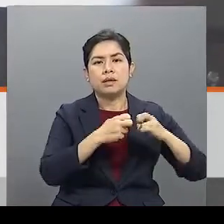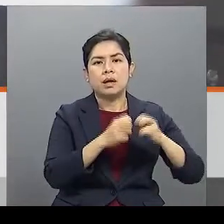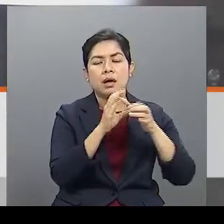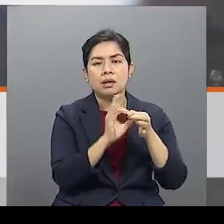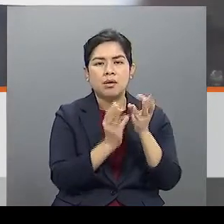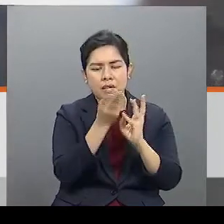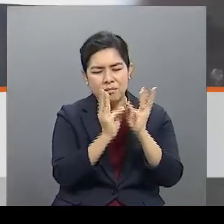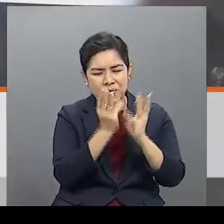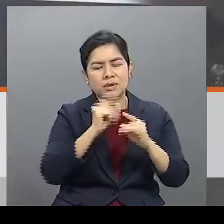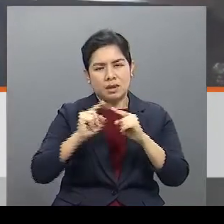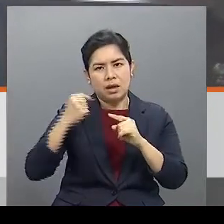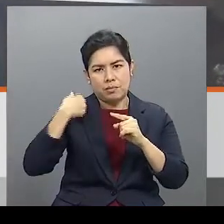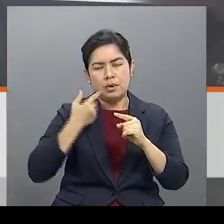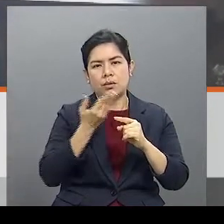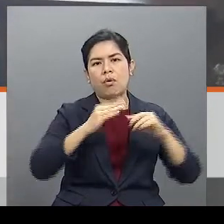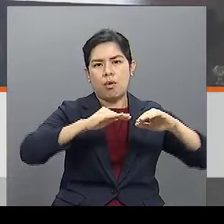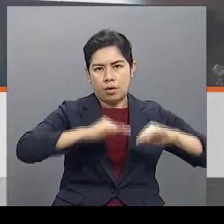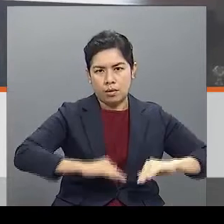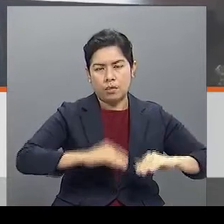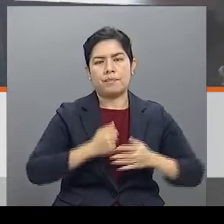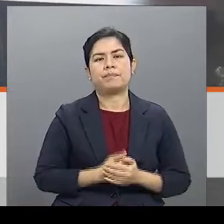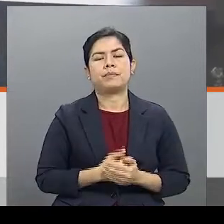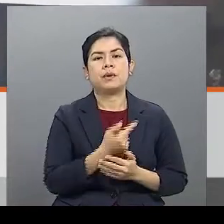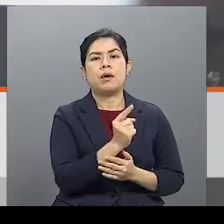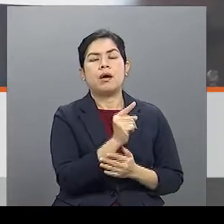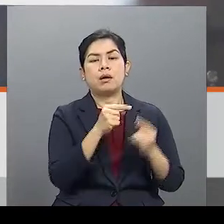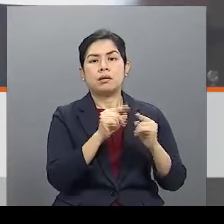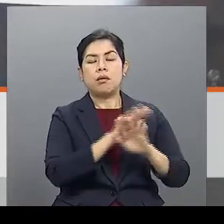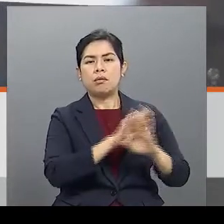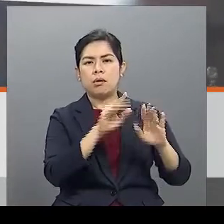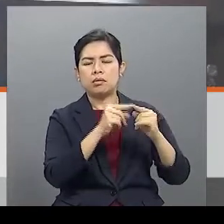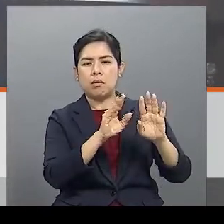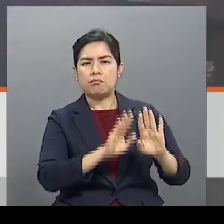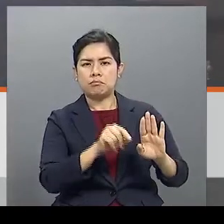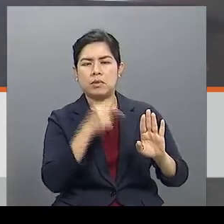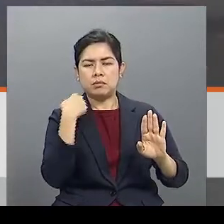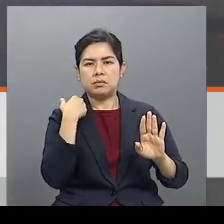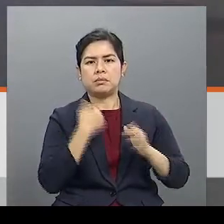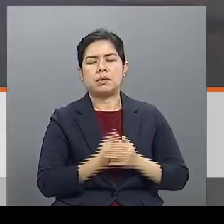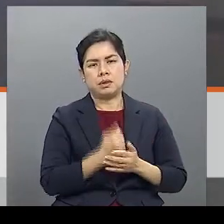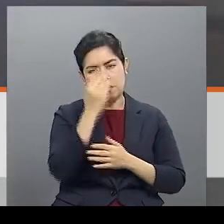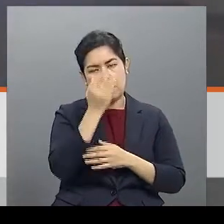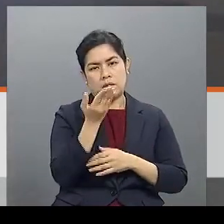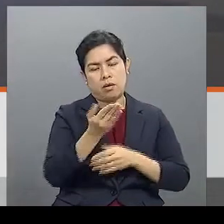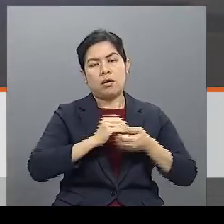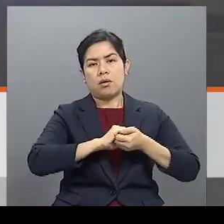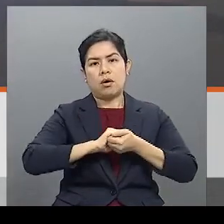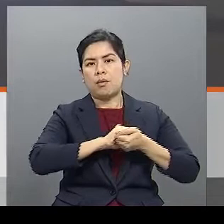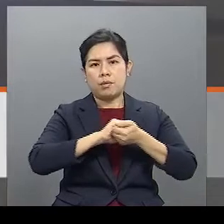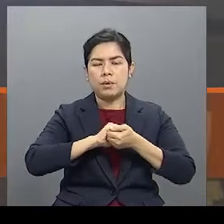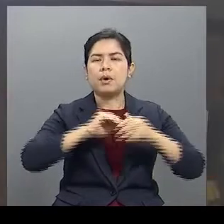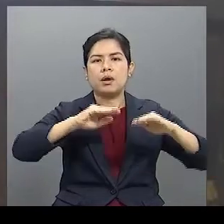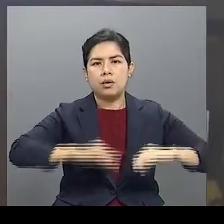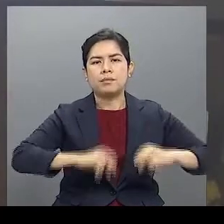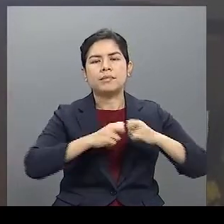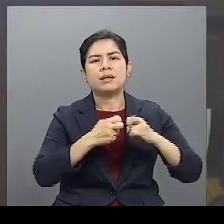เนี่ยน่าจะได้มีการยกเรื่องลักษณะแบบนี้ขึ้นหารือนะครับเพื่อขอความร่วมมือนะครับเพื่อลดการเผาเพราะว่าเขาก็คง